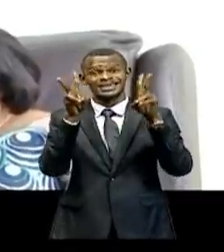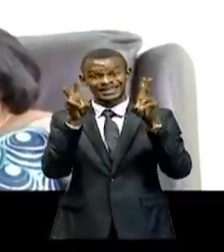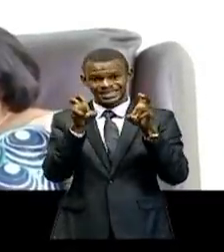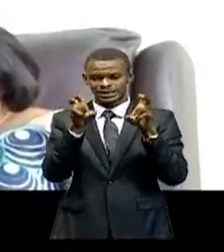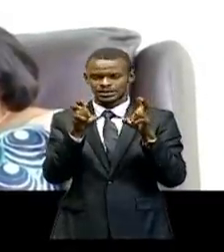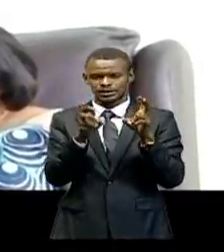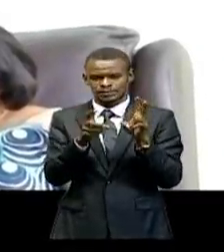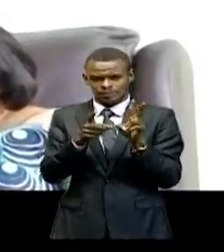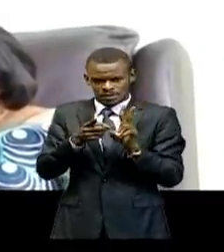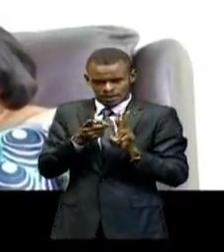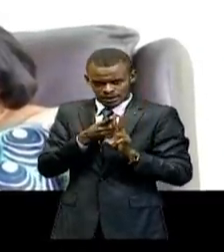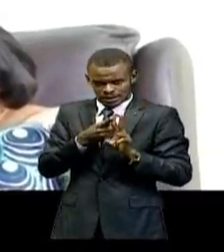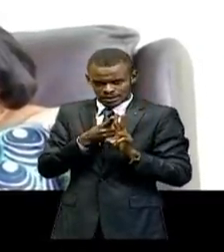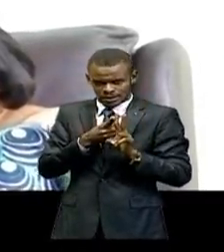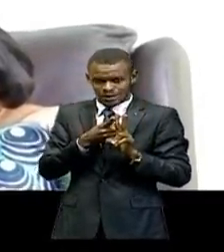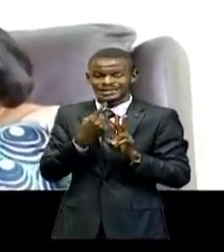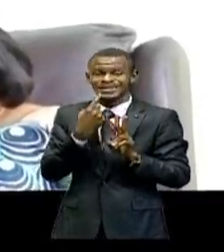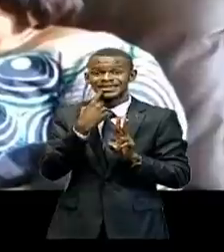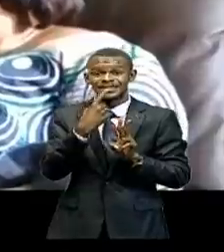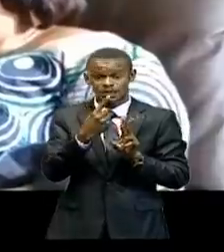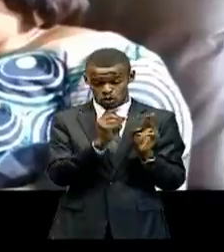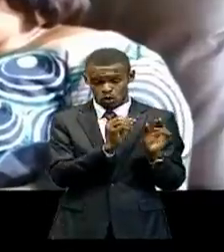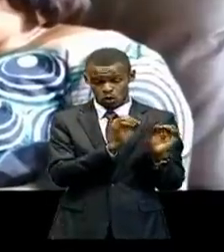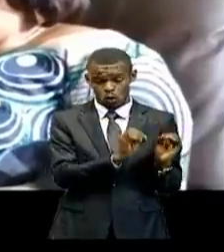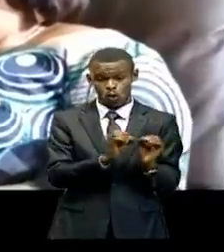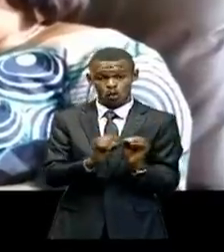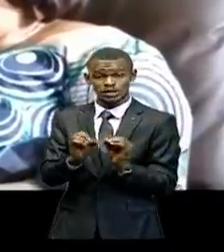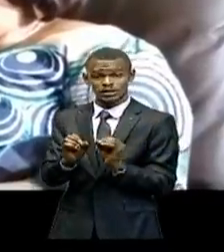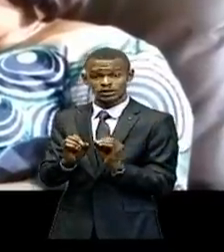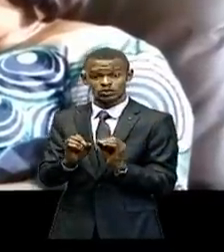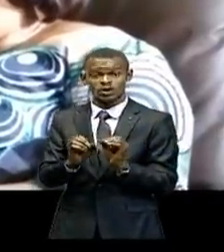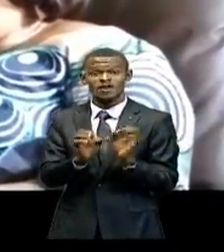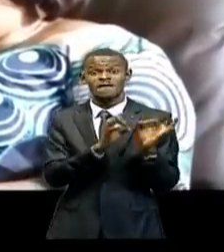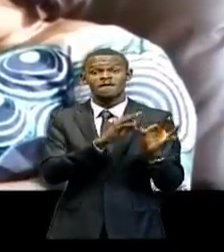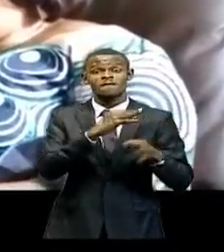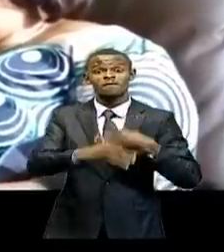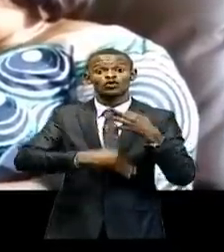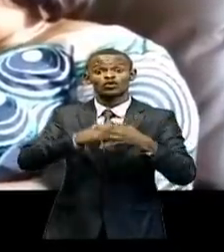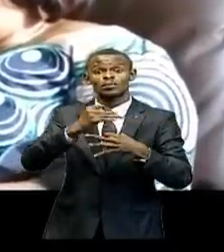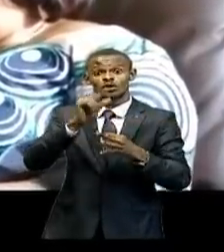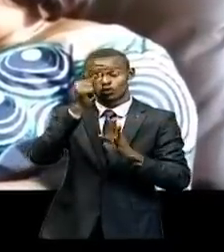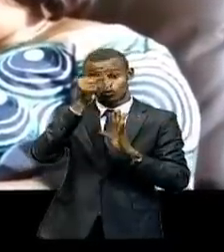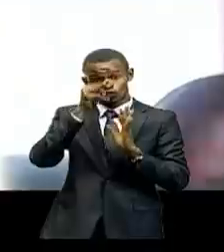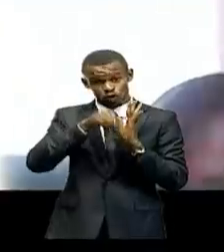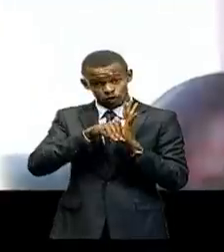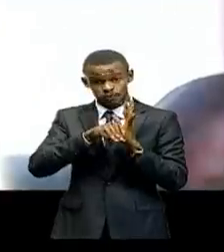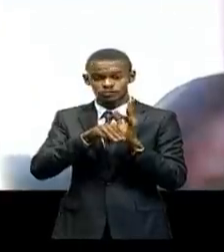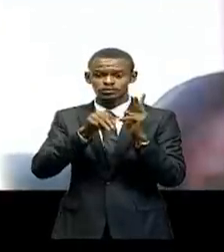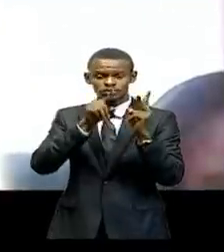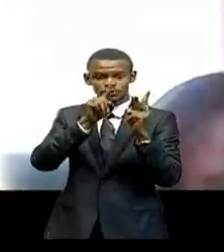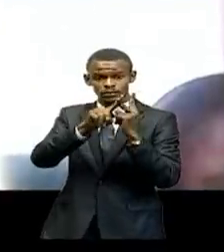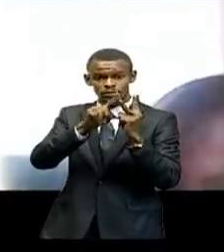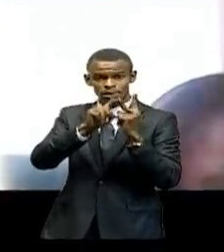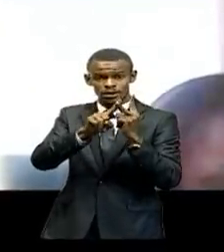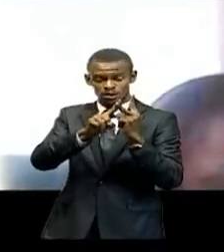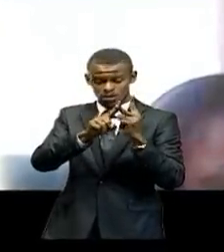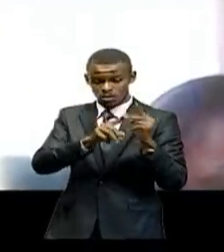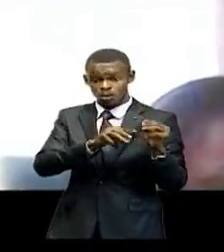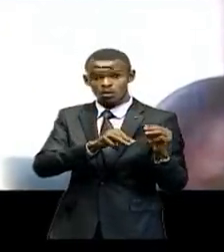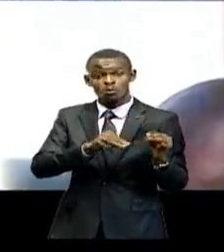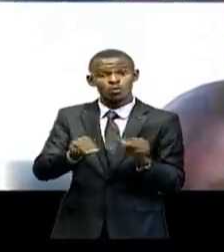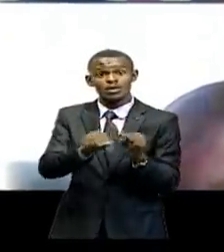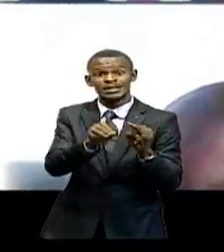projet d'ordonnance portant organisation et fonctionnement du gouvernement, modalité de collaboration entre le président de la République